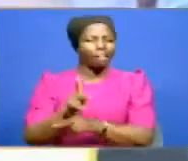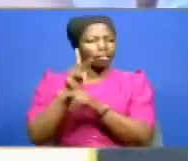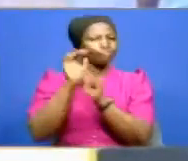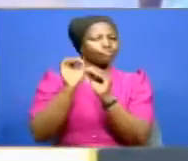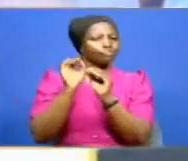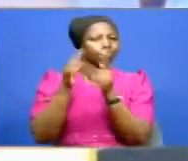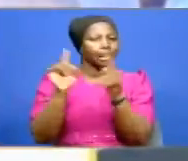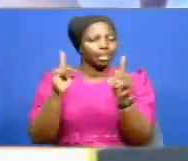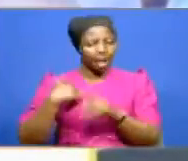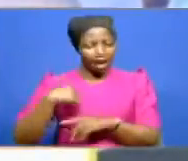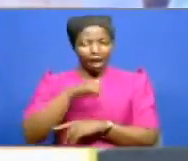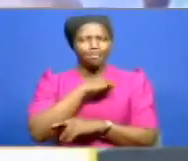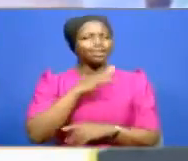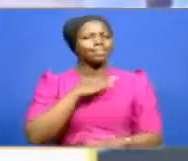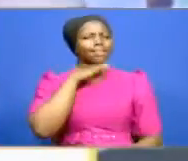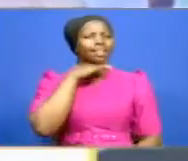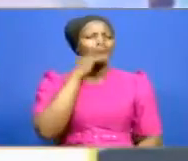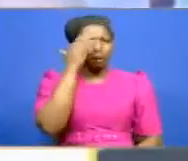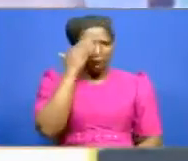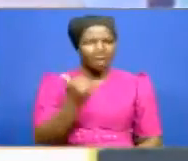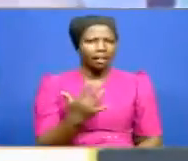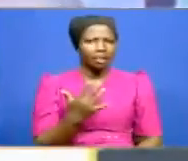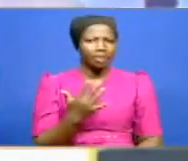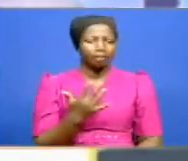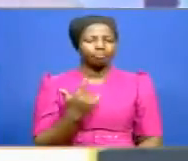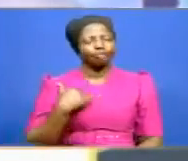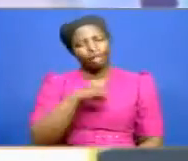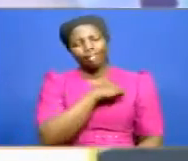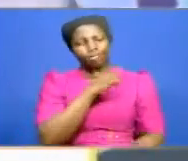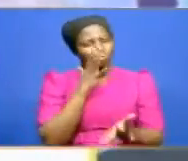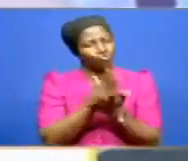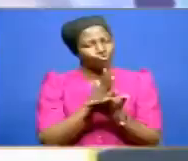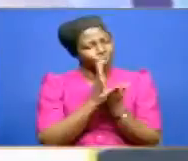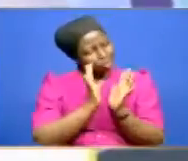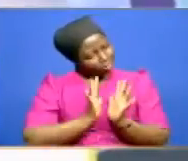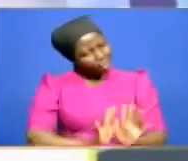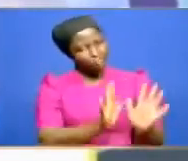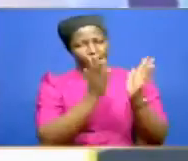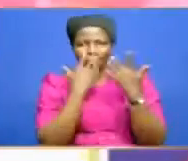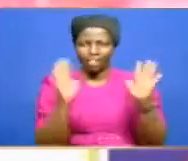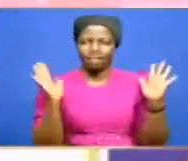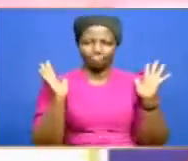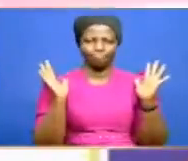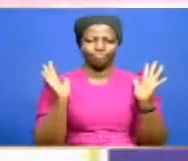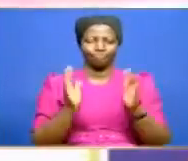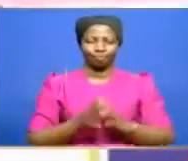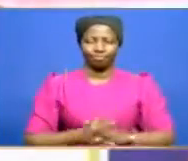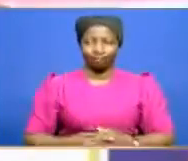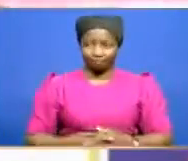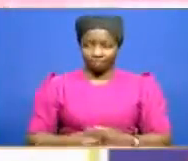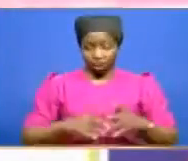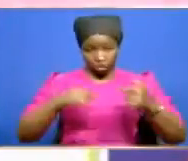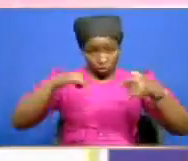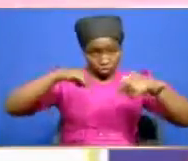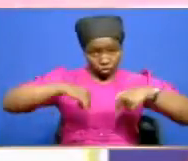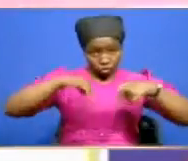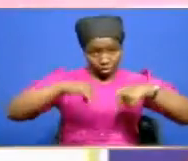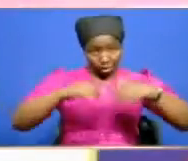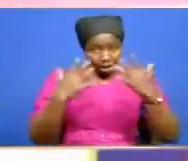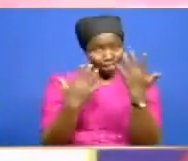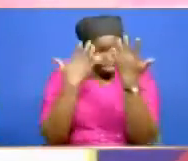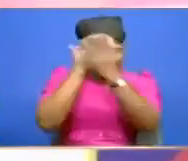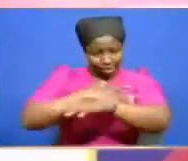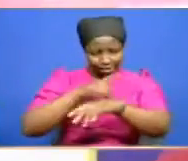dying because we have been neglected and abandoned. Leo usiku